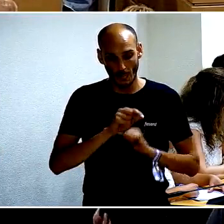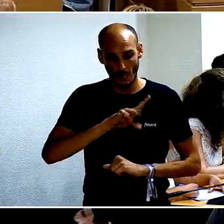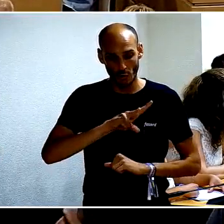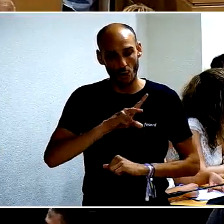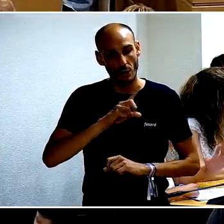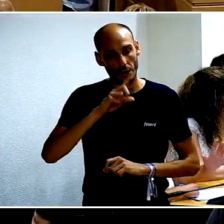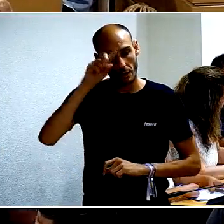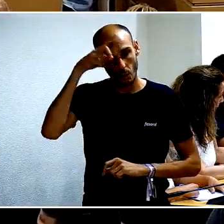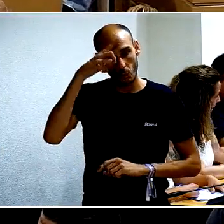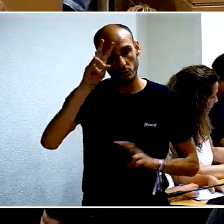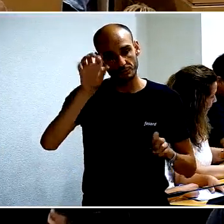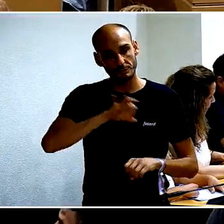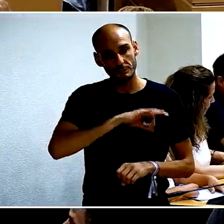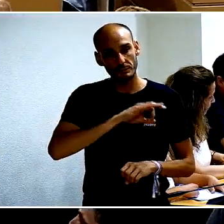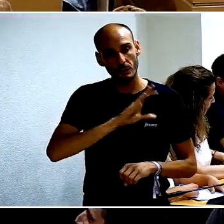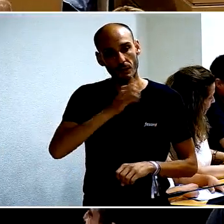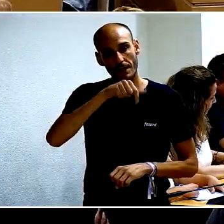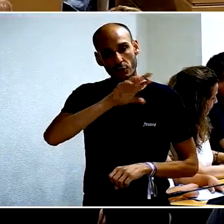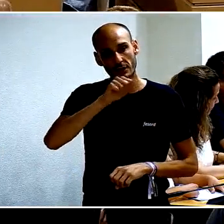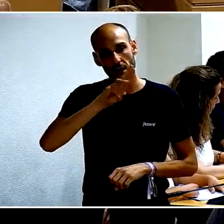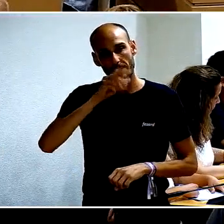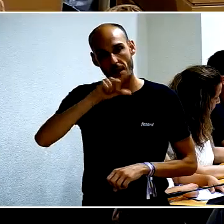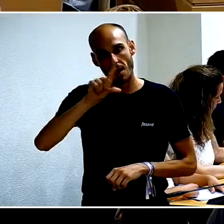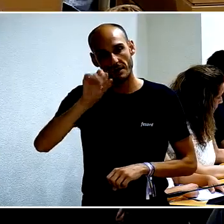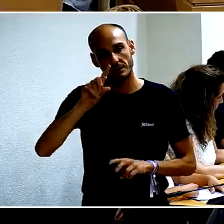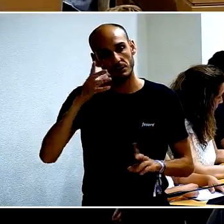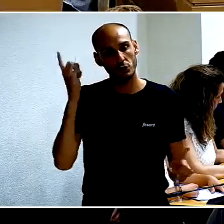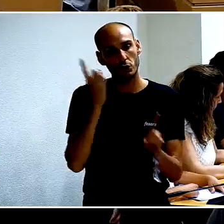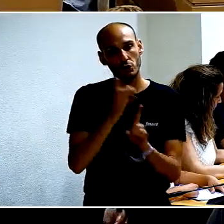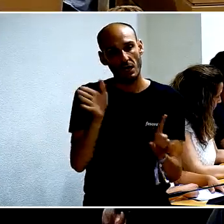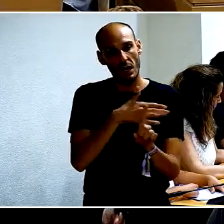11è Premi Carolina Planells contra la violència de gènere de narrativa curta.